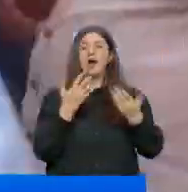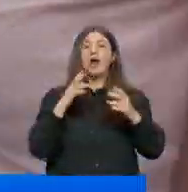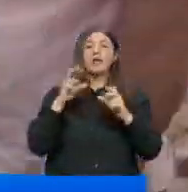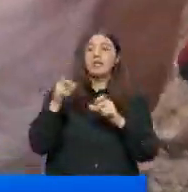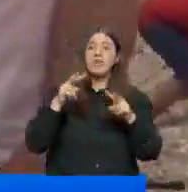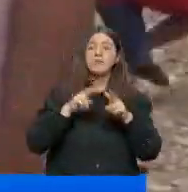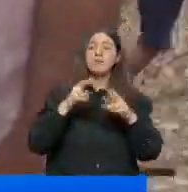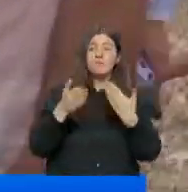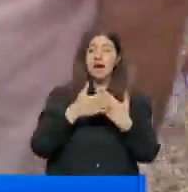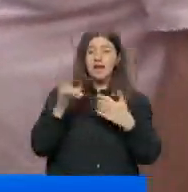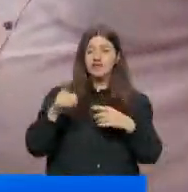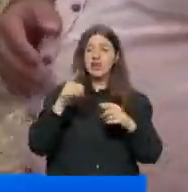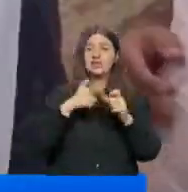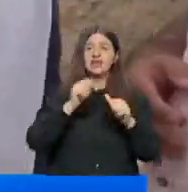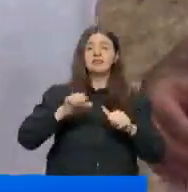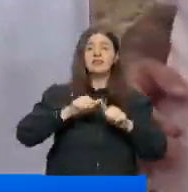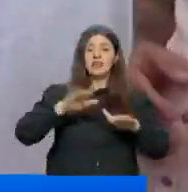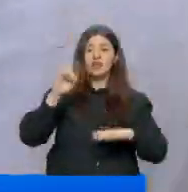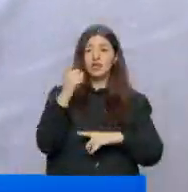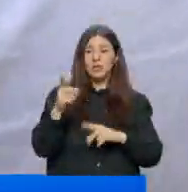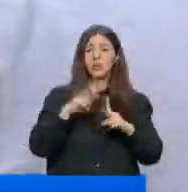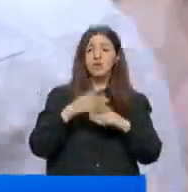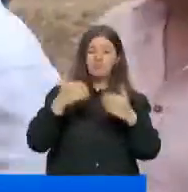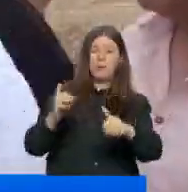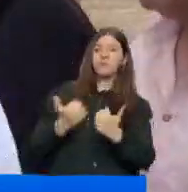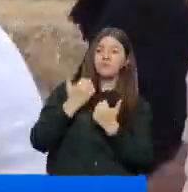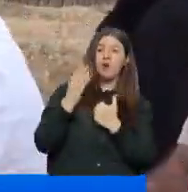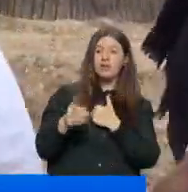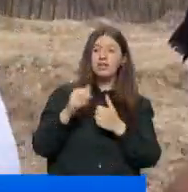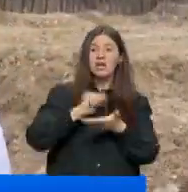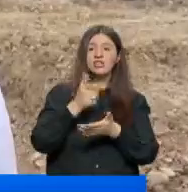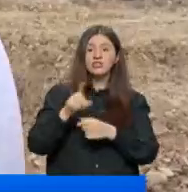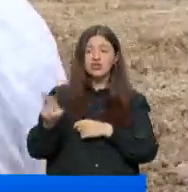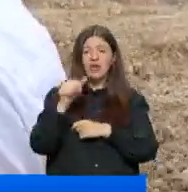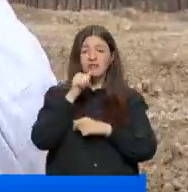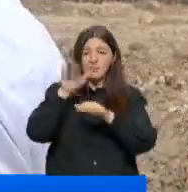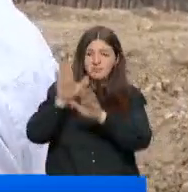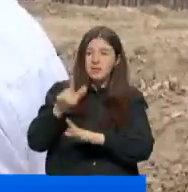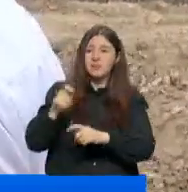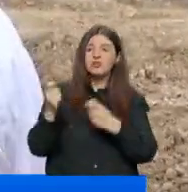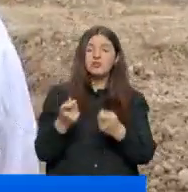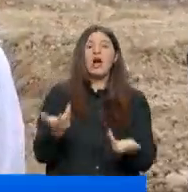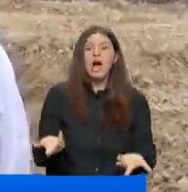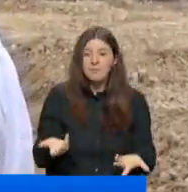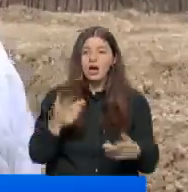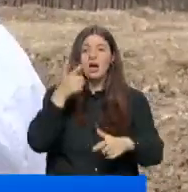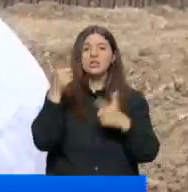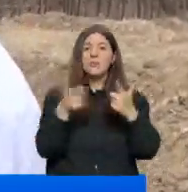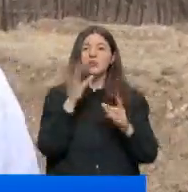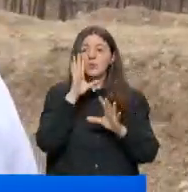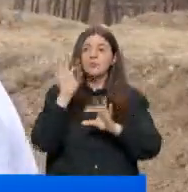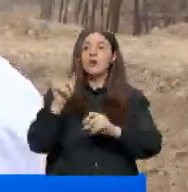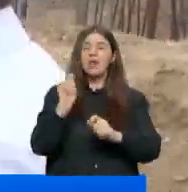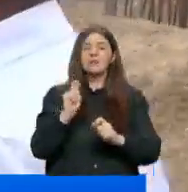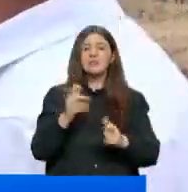Genel Yayın Yönetmeni Mustafa Kara aslandı. Polisin engeliyle karşılaşan gazeteciyi sakinleştirmeye çalıştılar ama kamerasına